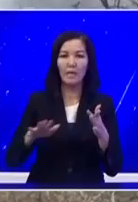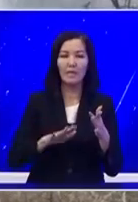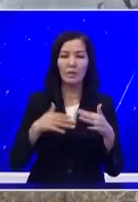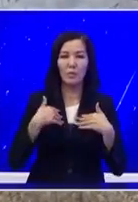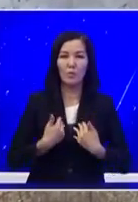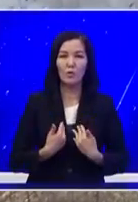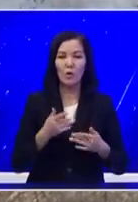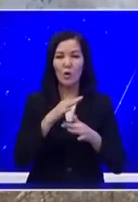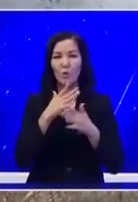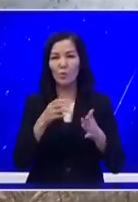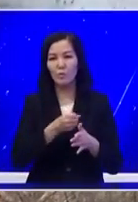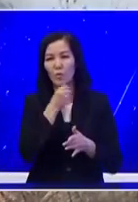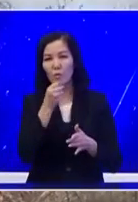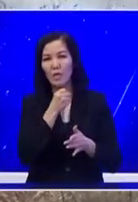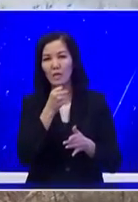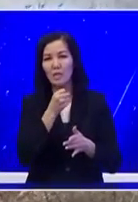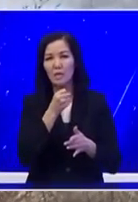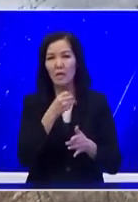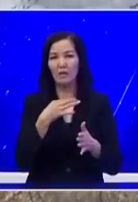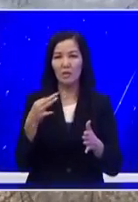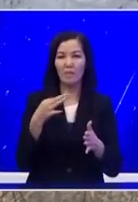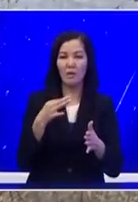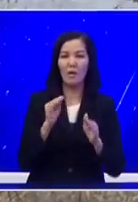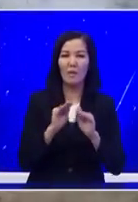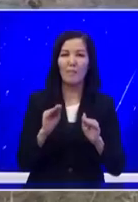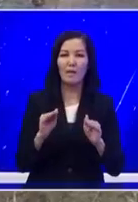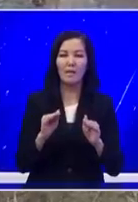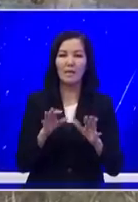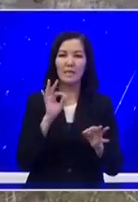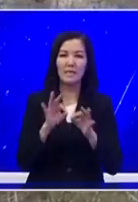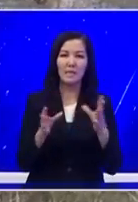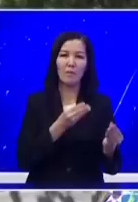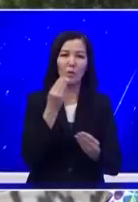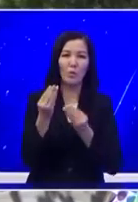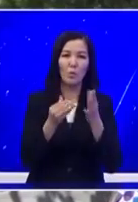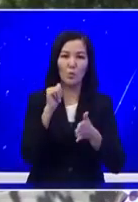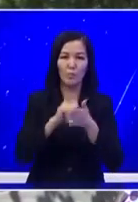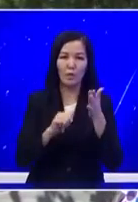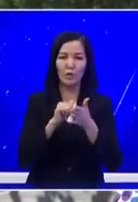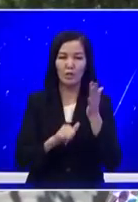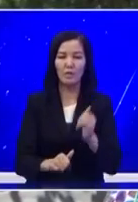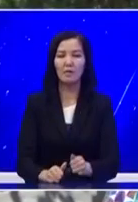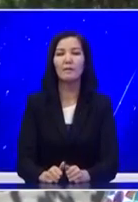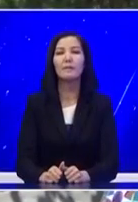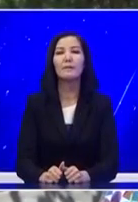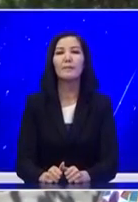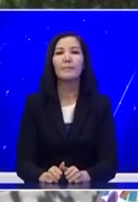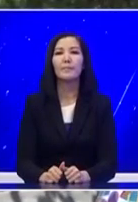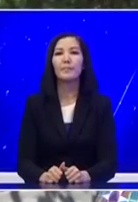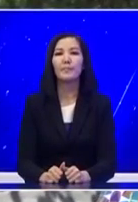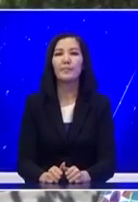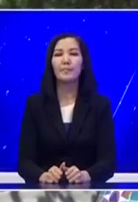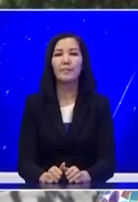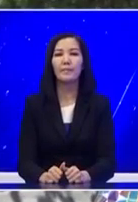Өкініштісі көбіне ересектердің жауапсыздығы мен балалардың сіріңкемен ойнауы себеп. Сначала пожар опасного периода создано у